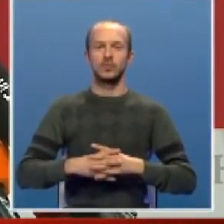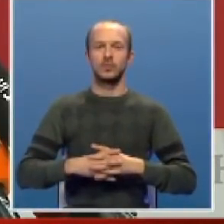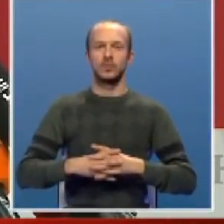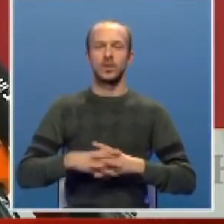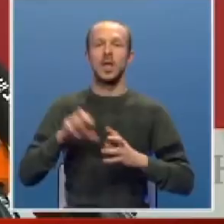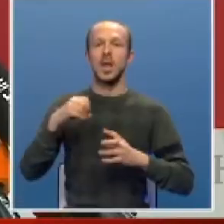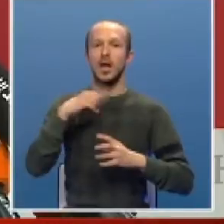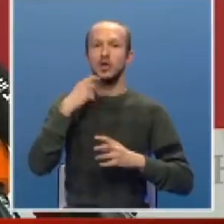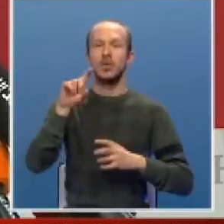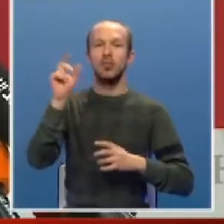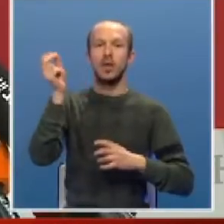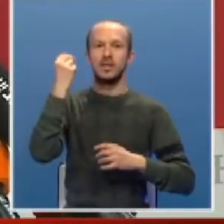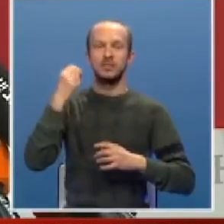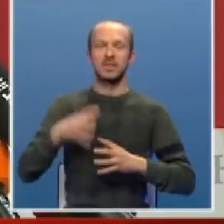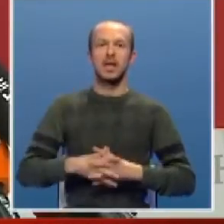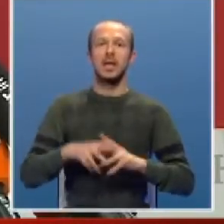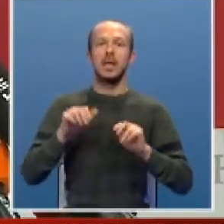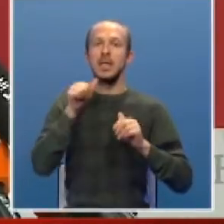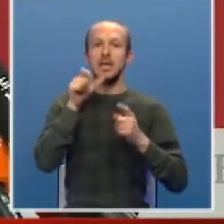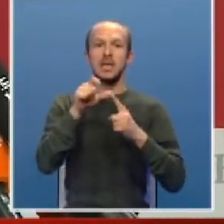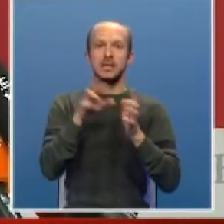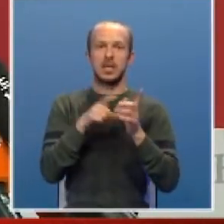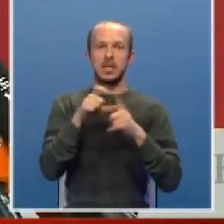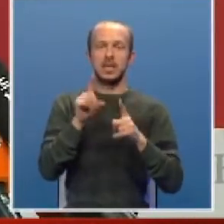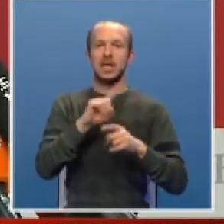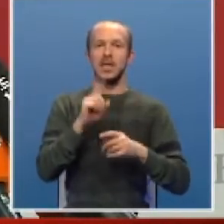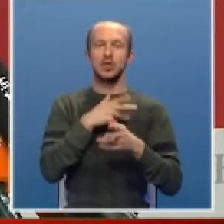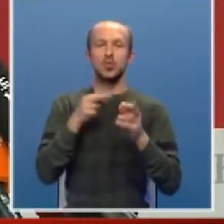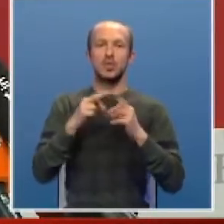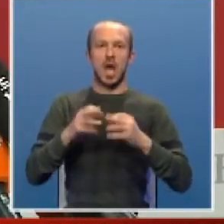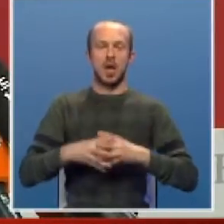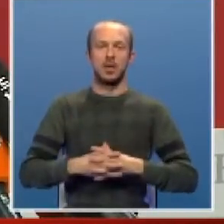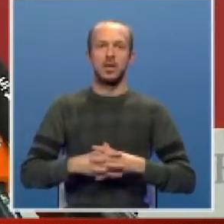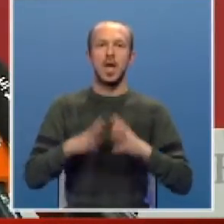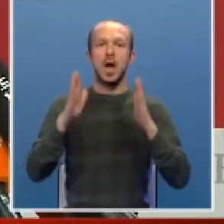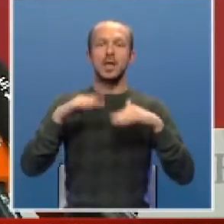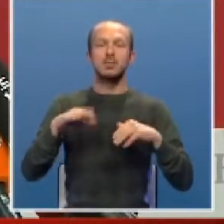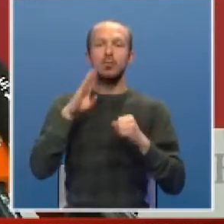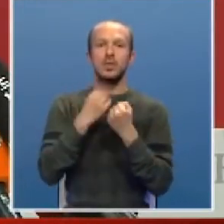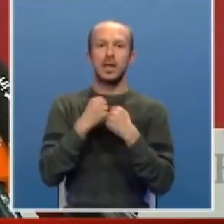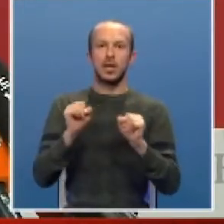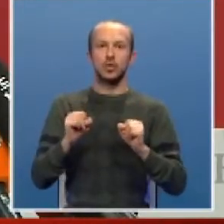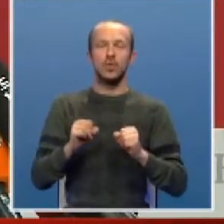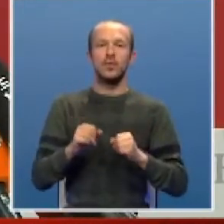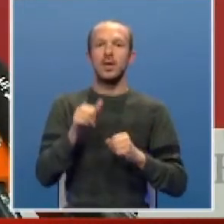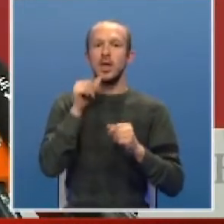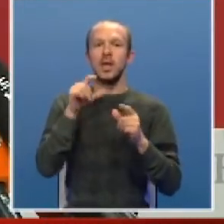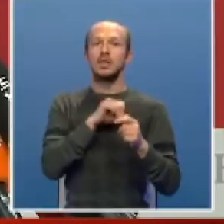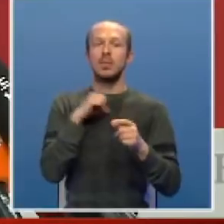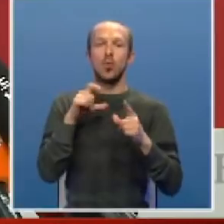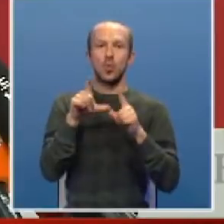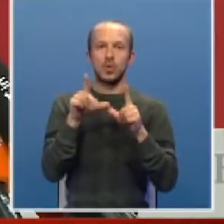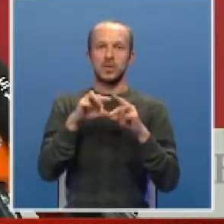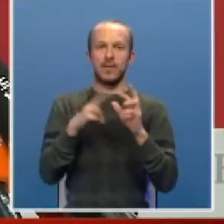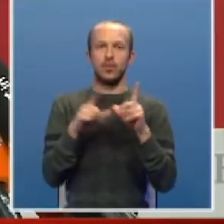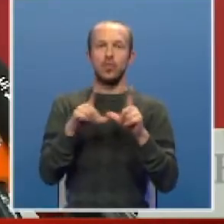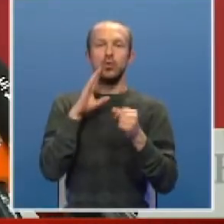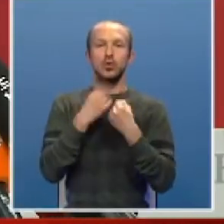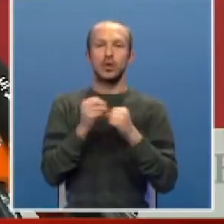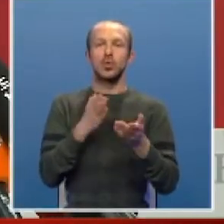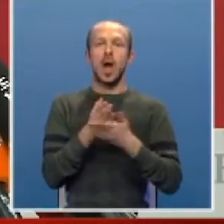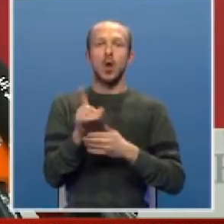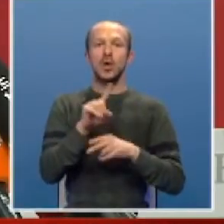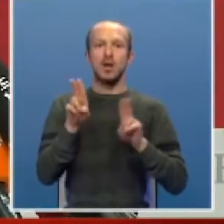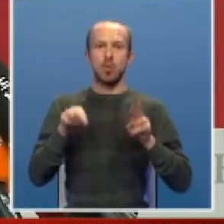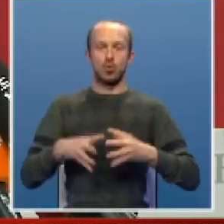da kažem da Republika Srpska i SNSD nisu za raspad Bosne i Hercegovine, nego za ustavnu Bosnu i Hercegovinu. Ako ona nije moguća,